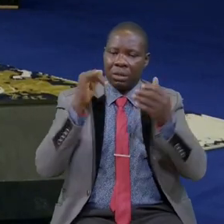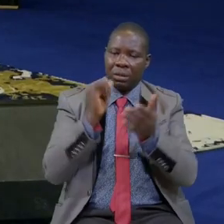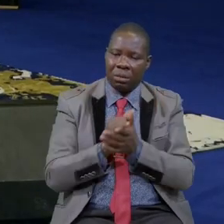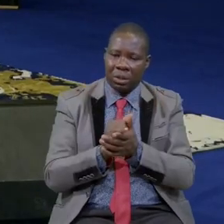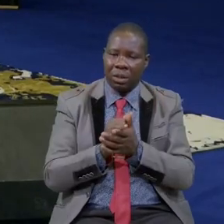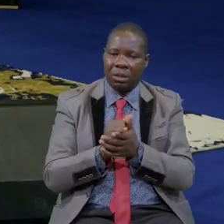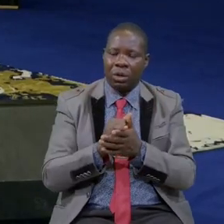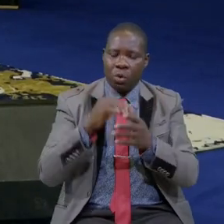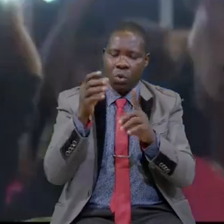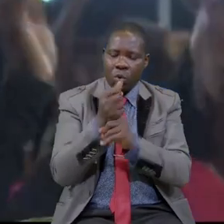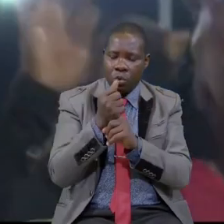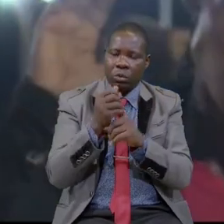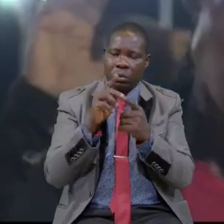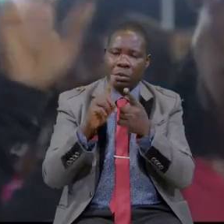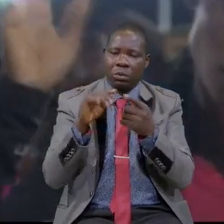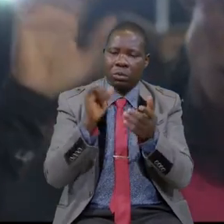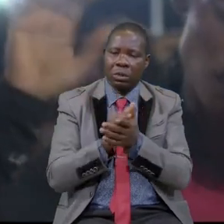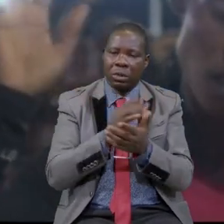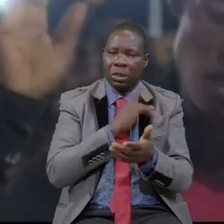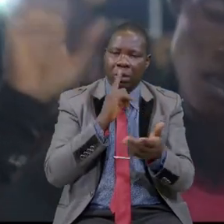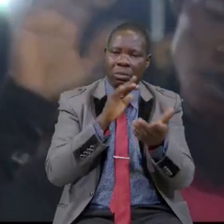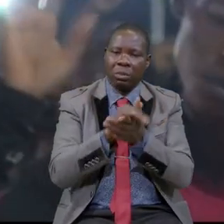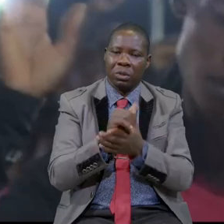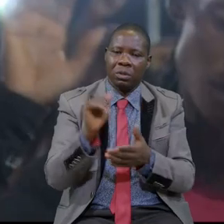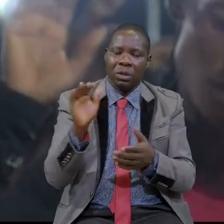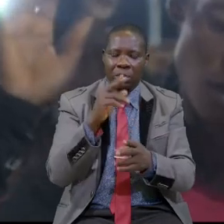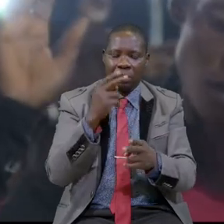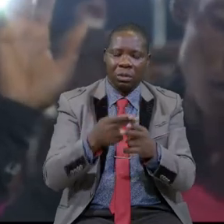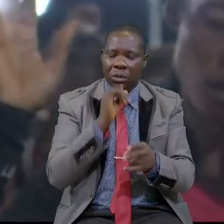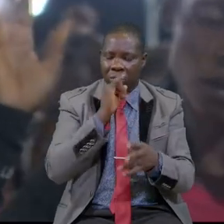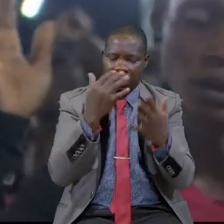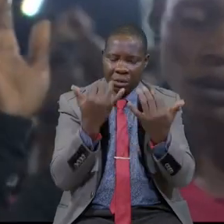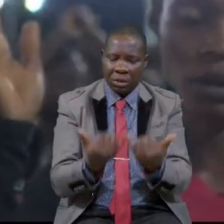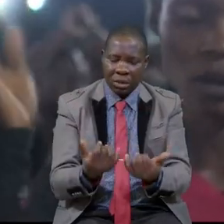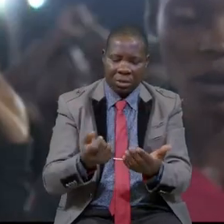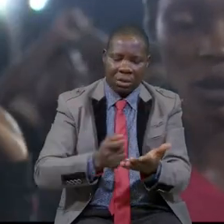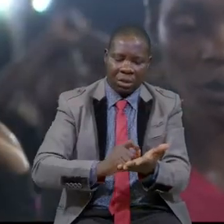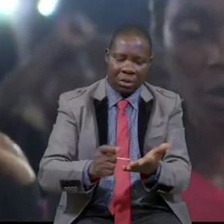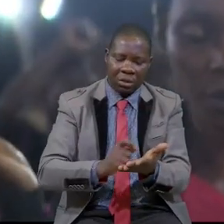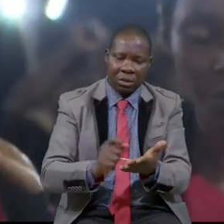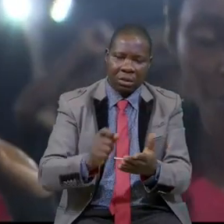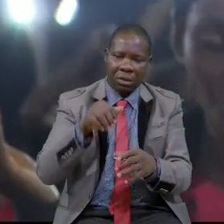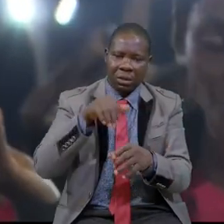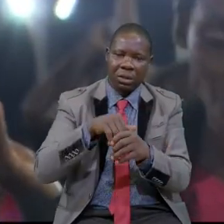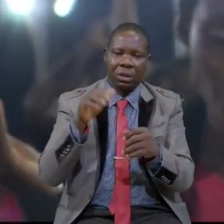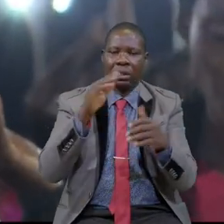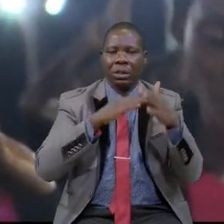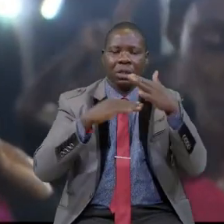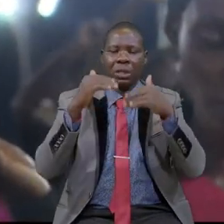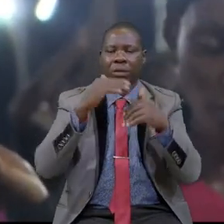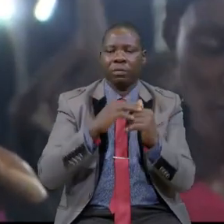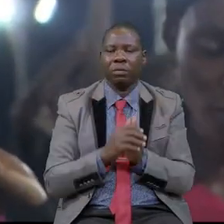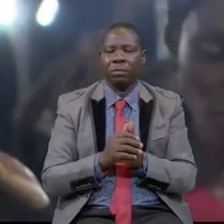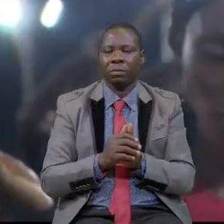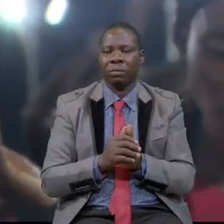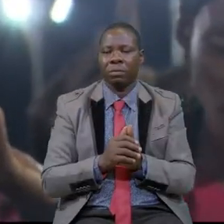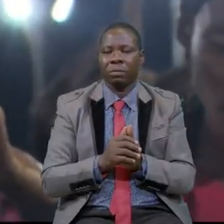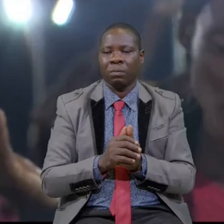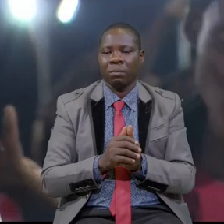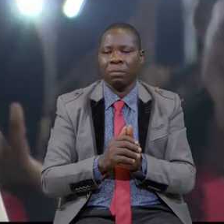cela et crois que ton nom est maintenant écrit au